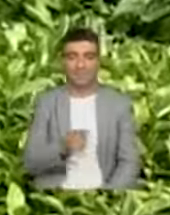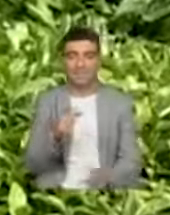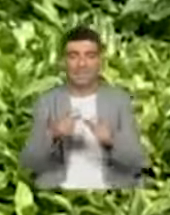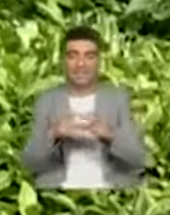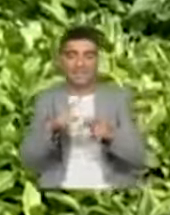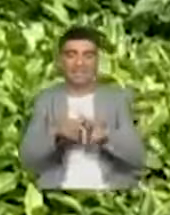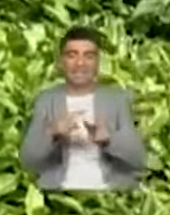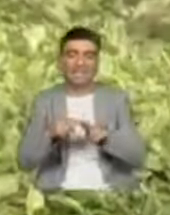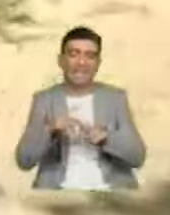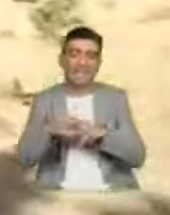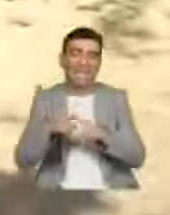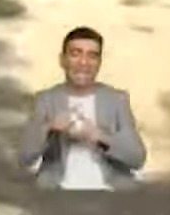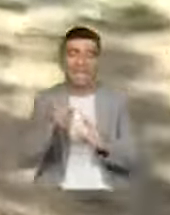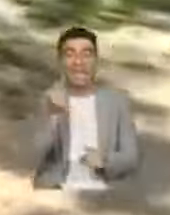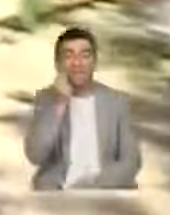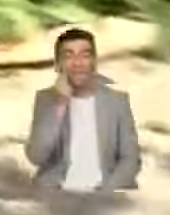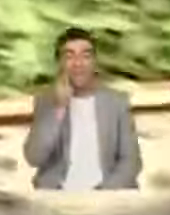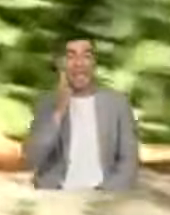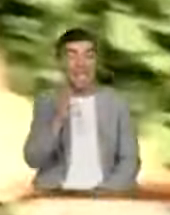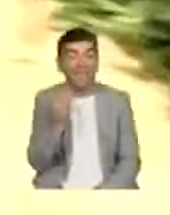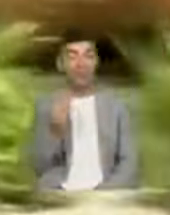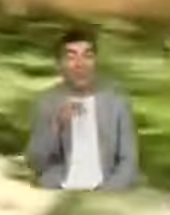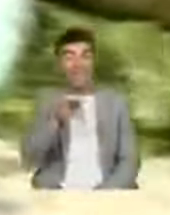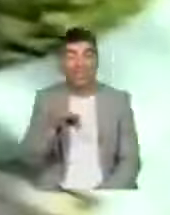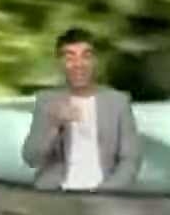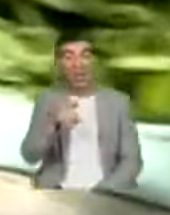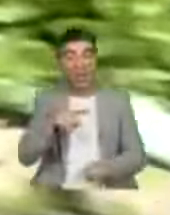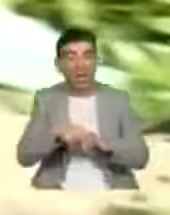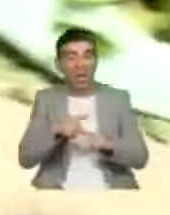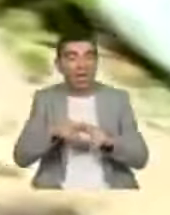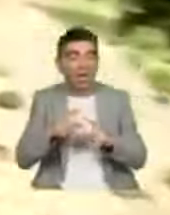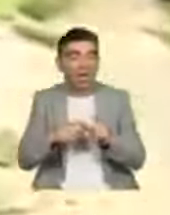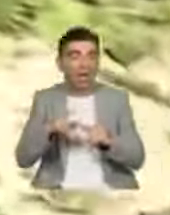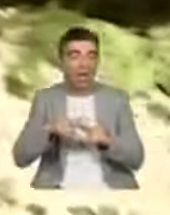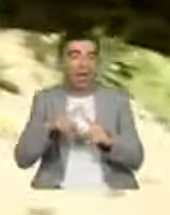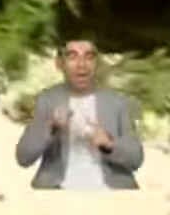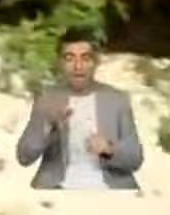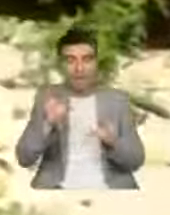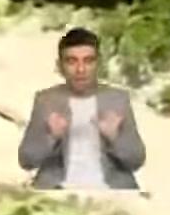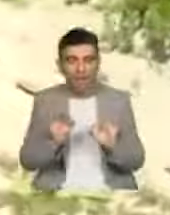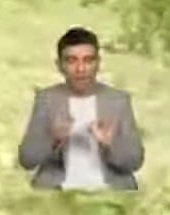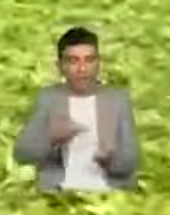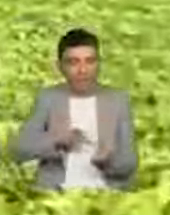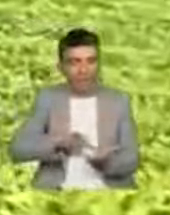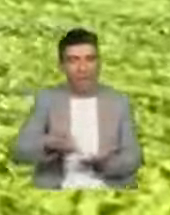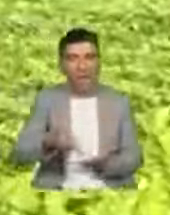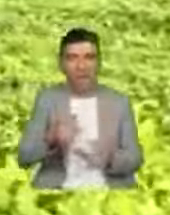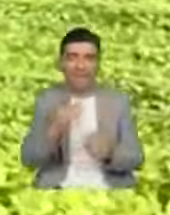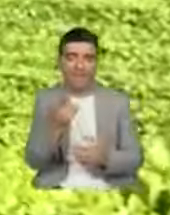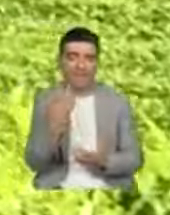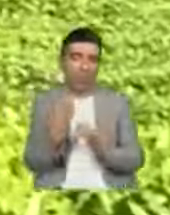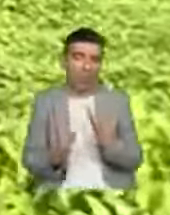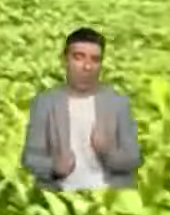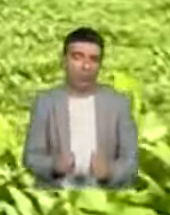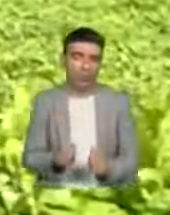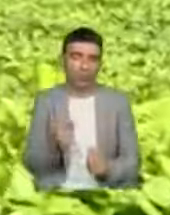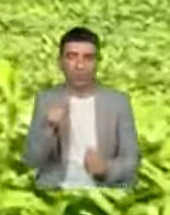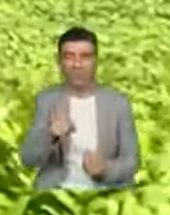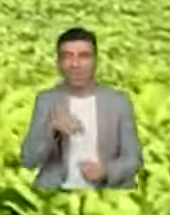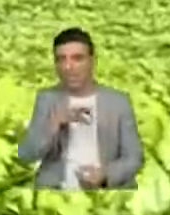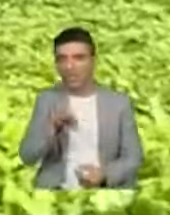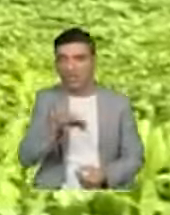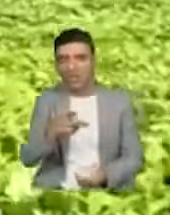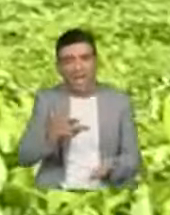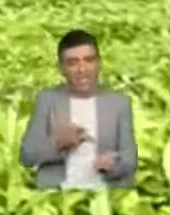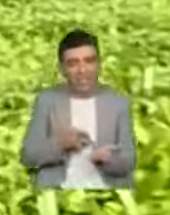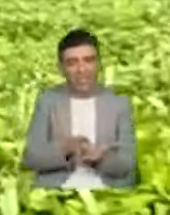Şevket Alaaddinoğlu, en güzel çay hasadın başladığı tarlada demlenir diyor. Ve bizlere çay tarlasında